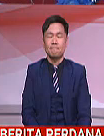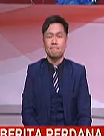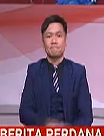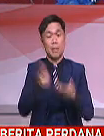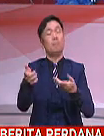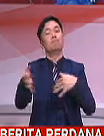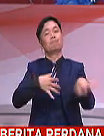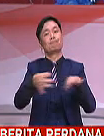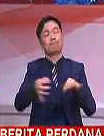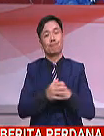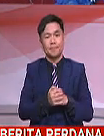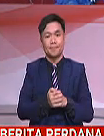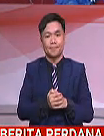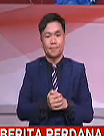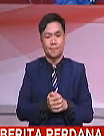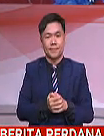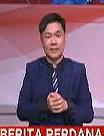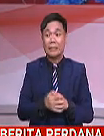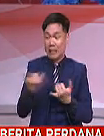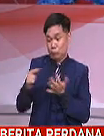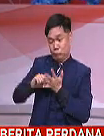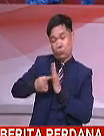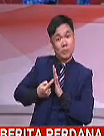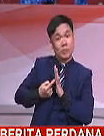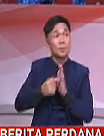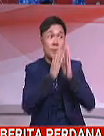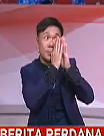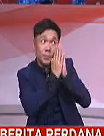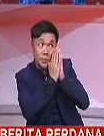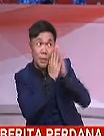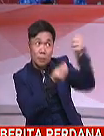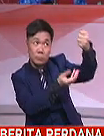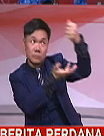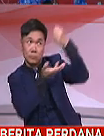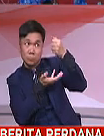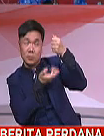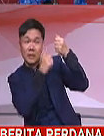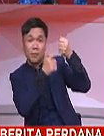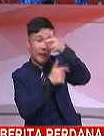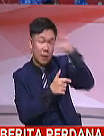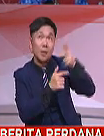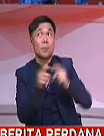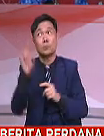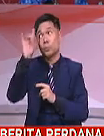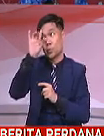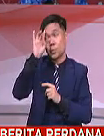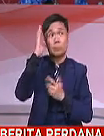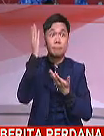Kita bermula dengan of course kita ni minta peruntukan daripada federal, insyaallah as I speak